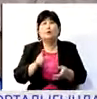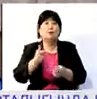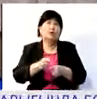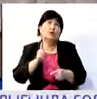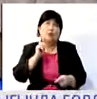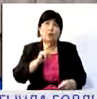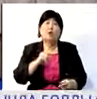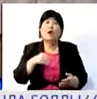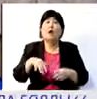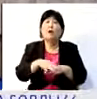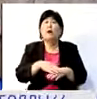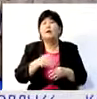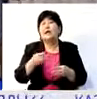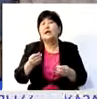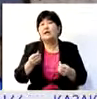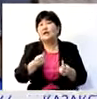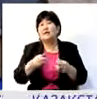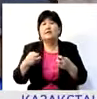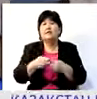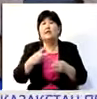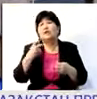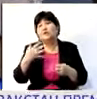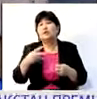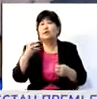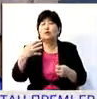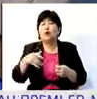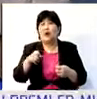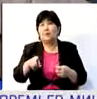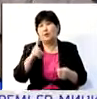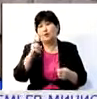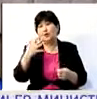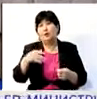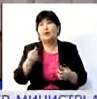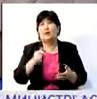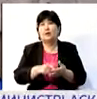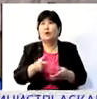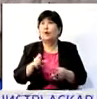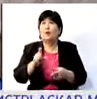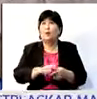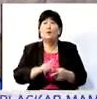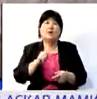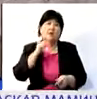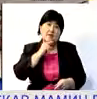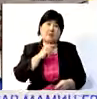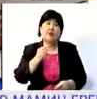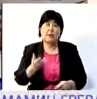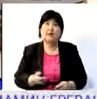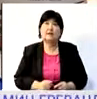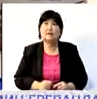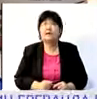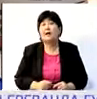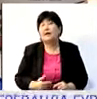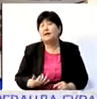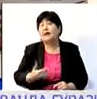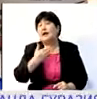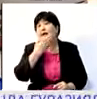қонымды. Базарда мысалы синтетика қосылған 250-350 азық, 150 ақ теңге. Өте тиімді бағасы. Цемент,